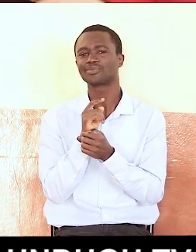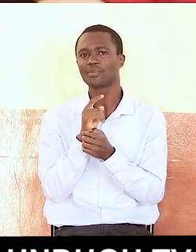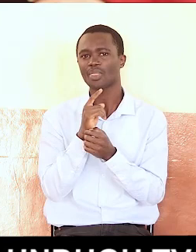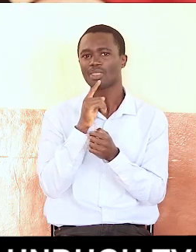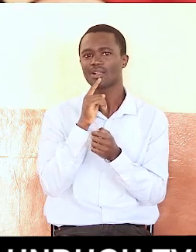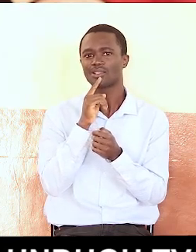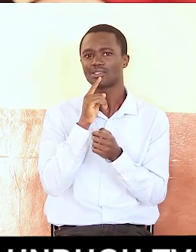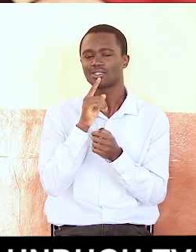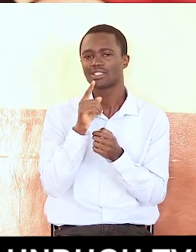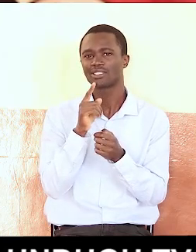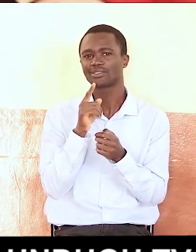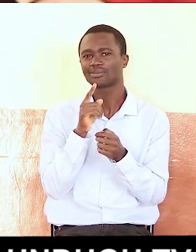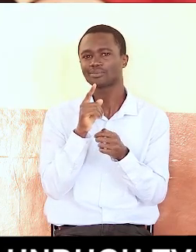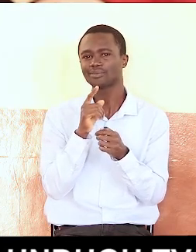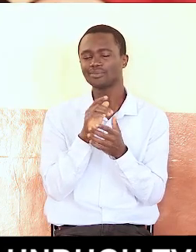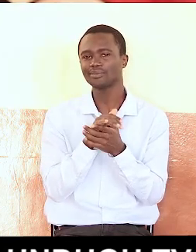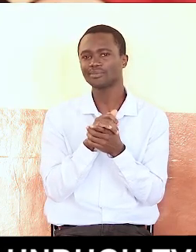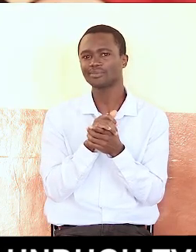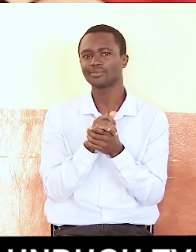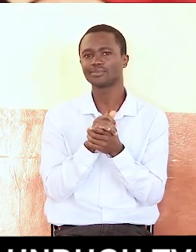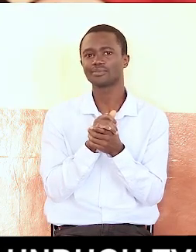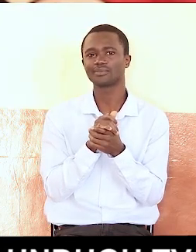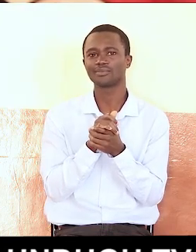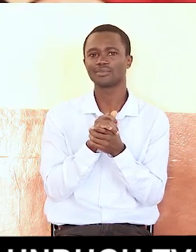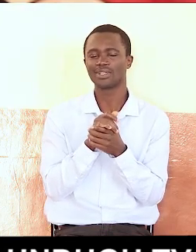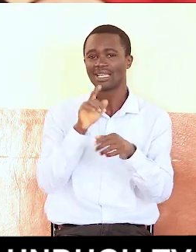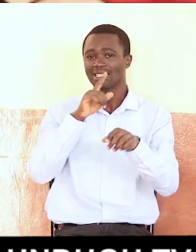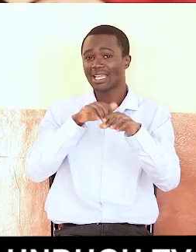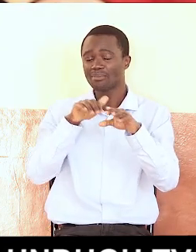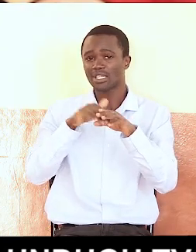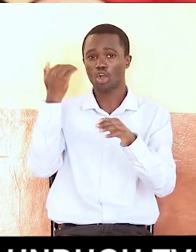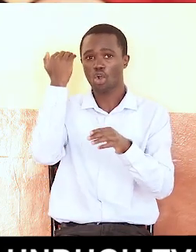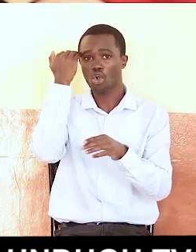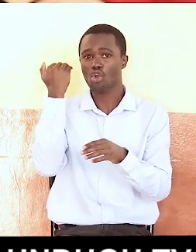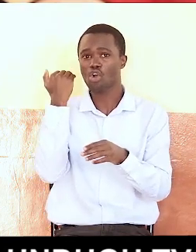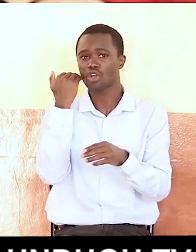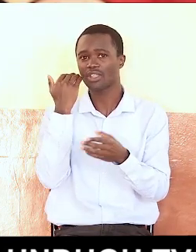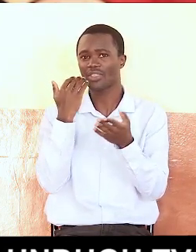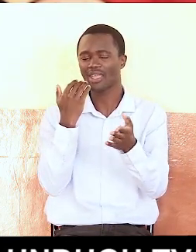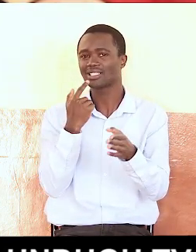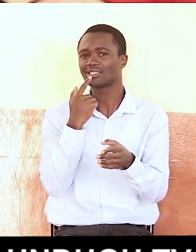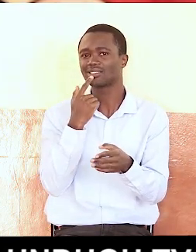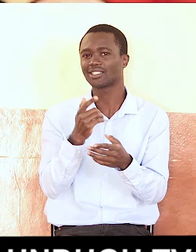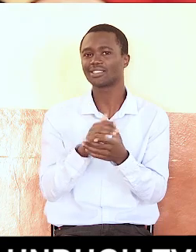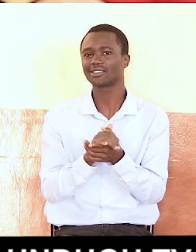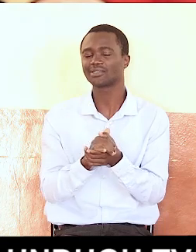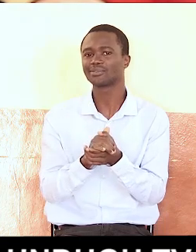mbele ya Agripa katika mahakama, na